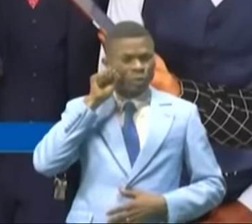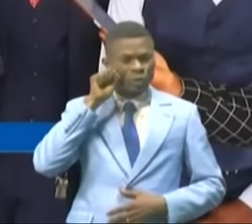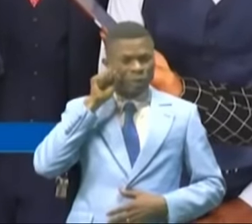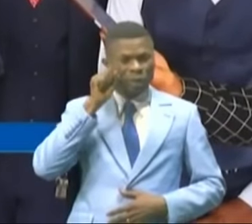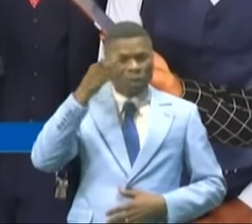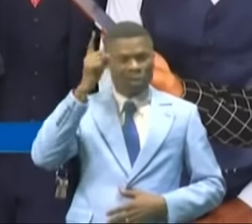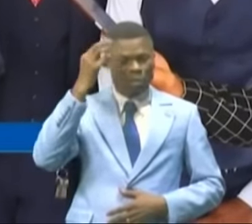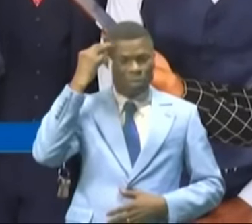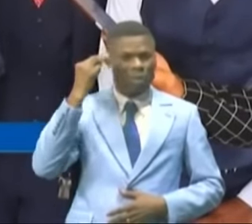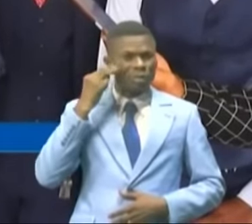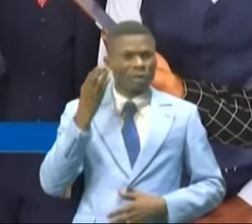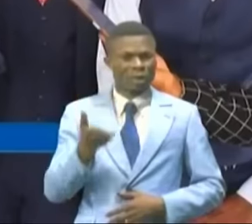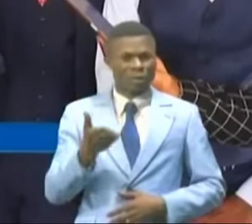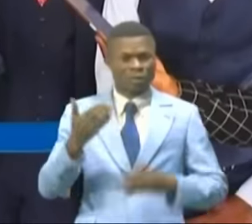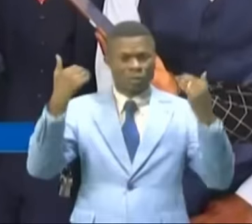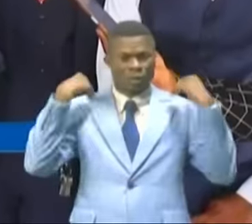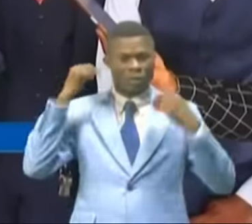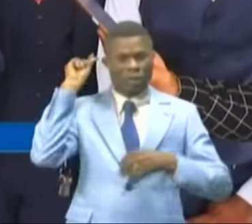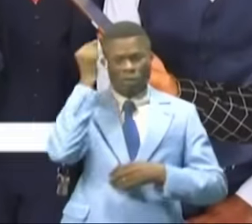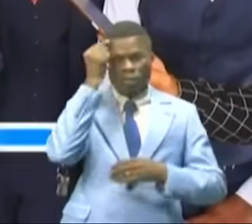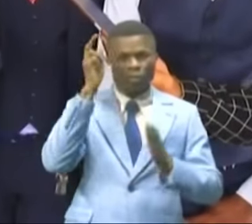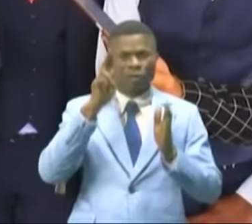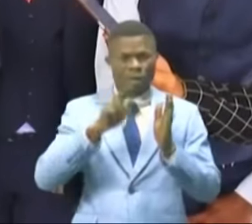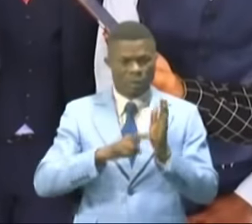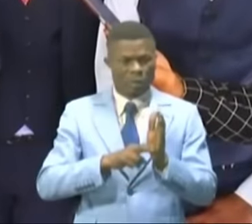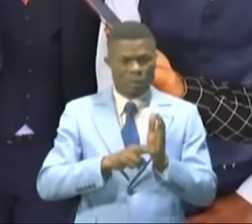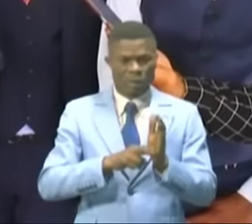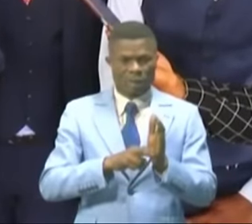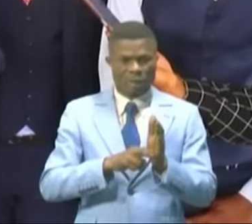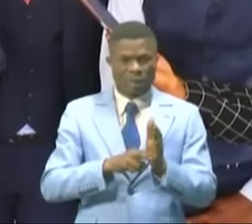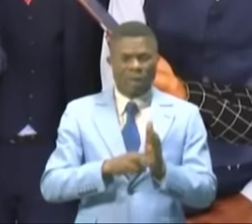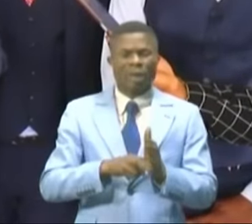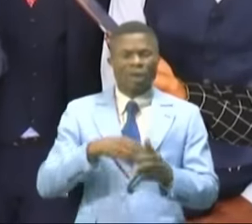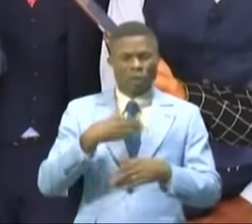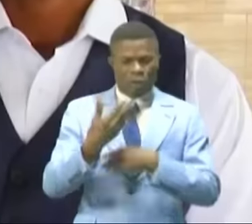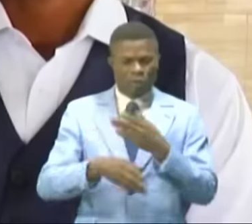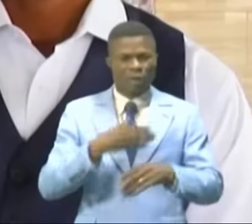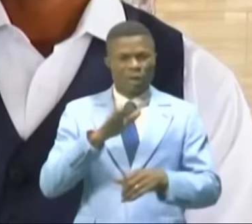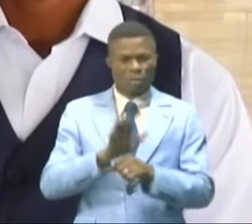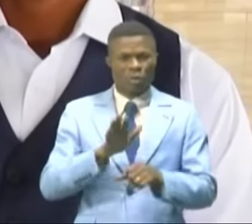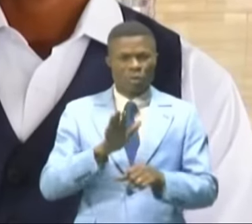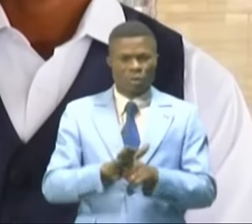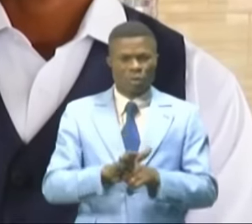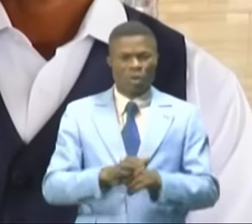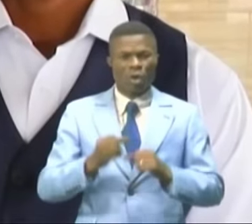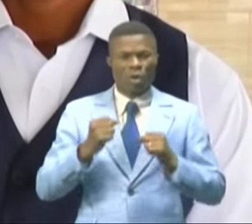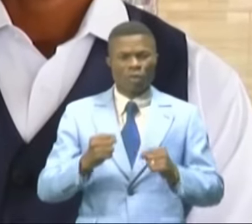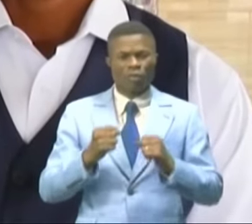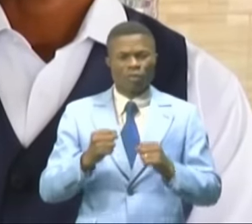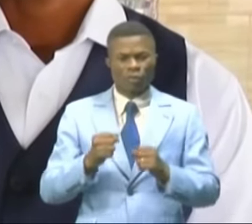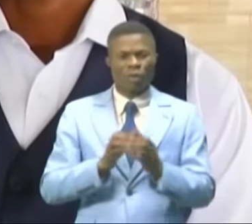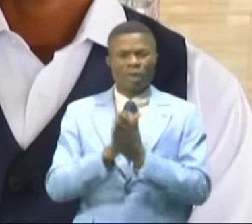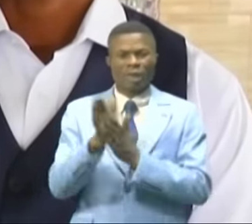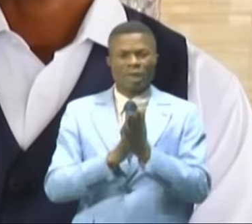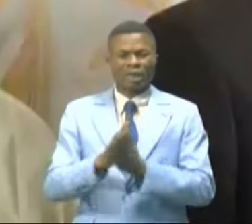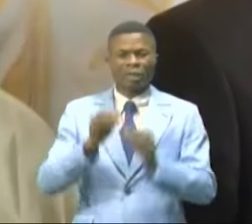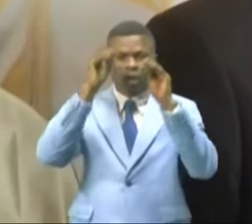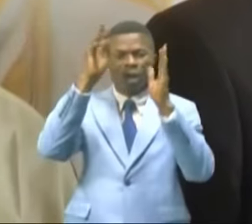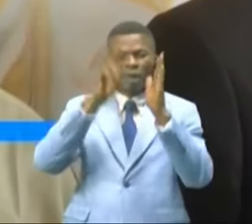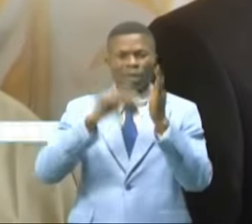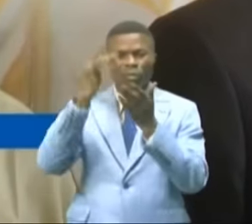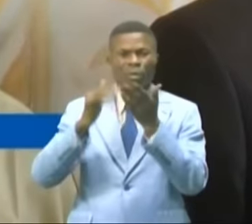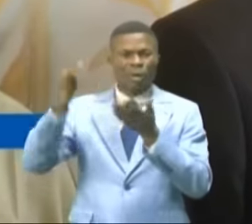Premier ministre, chef du gouvernement, qui ne manquera pas de faire du secteur clé de l'enseignement supérieur et